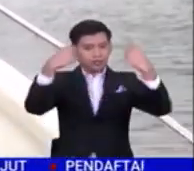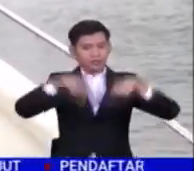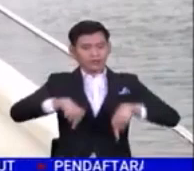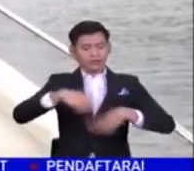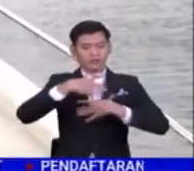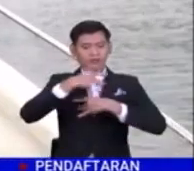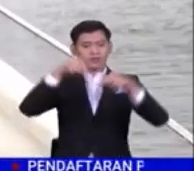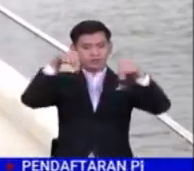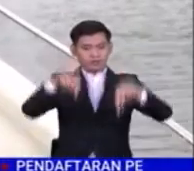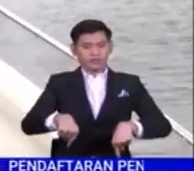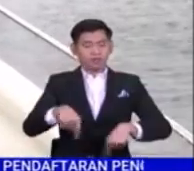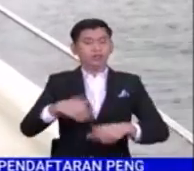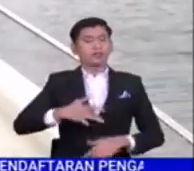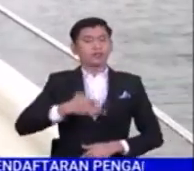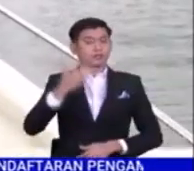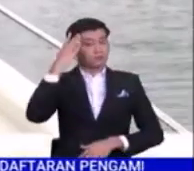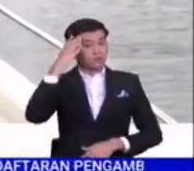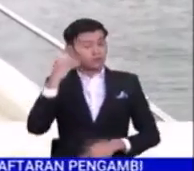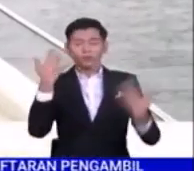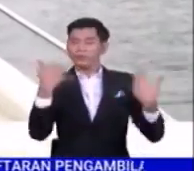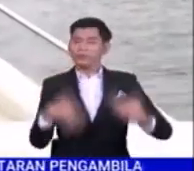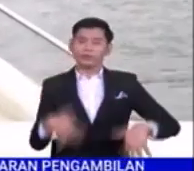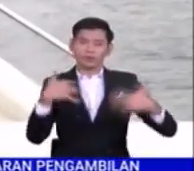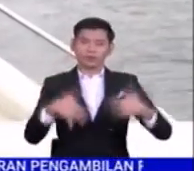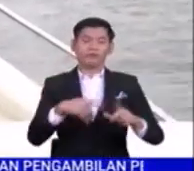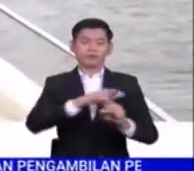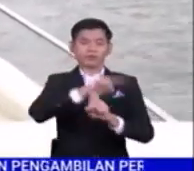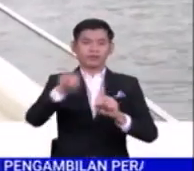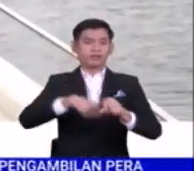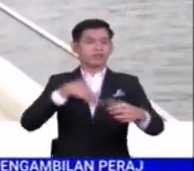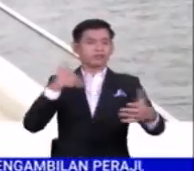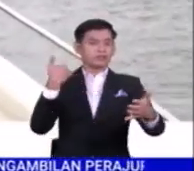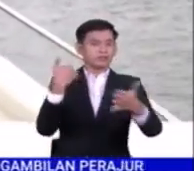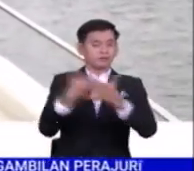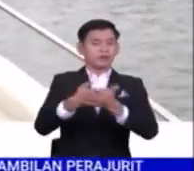anda boleh saksikan pengalaman cukup hebat ini setiap kali tibanya musim